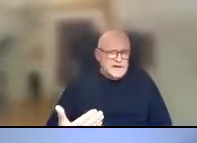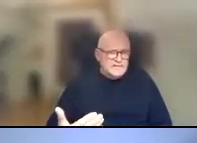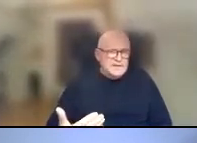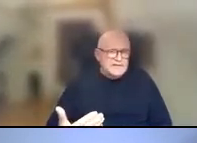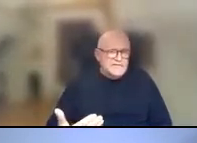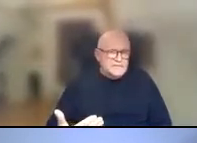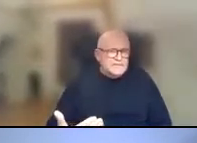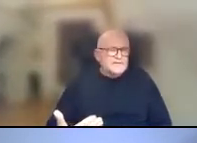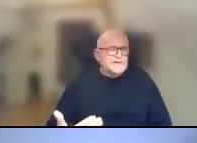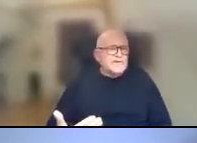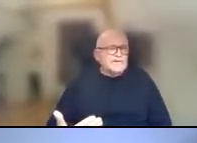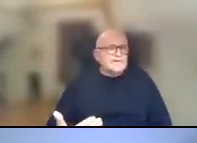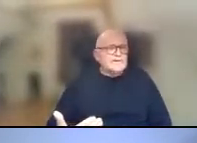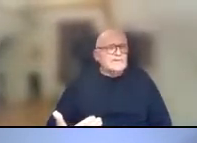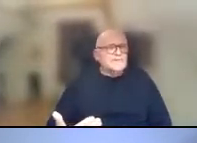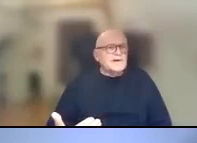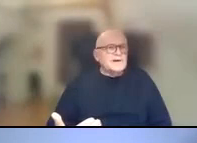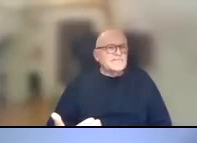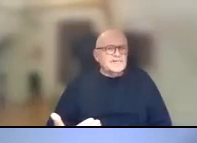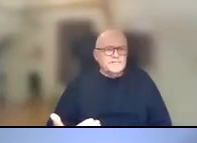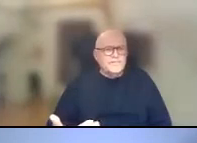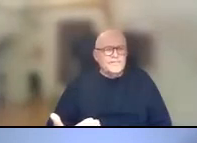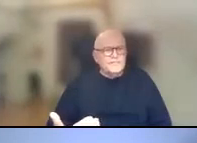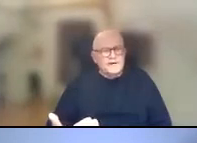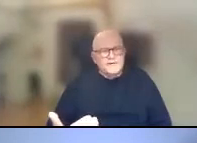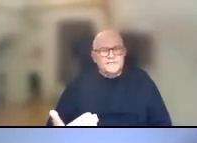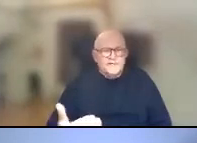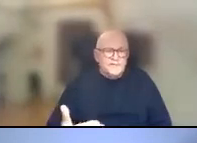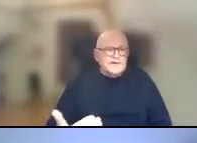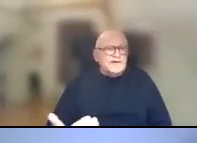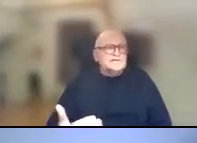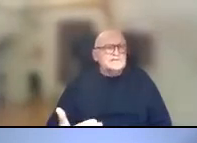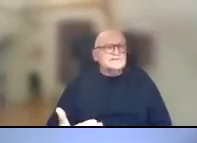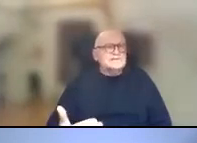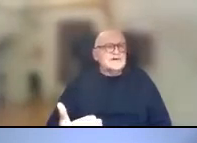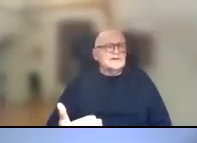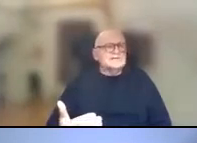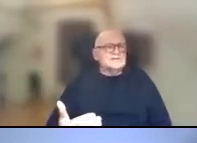der Anteil der weiblichen Mitarbeiterinnen im Krankenpflegeberuf bei